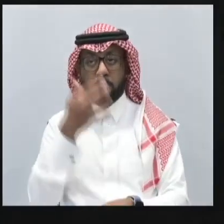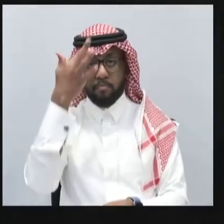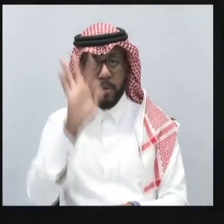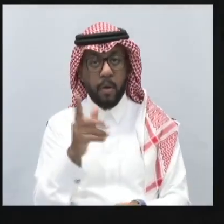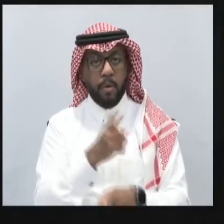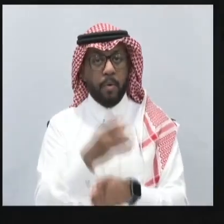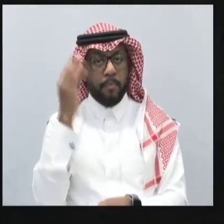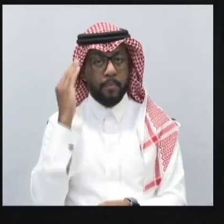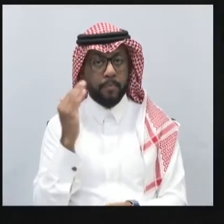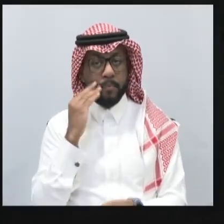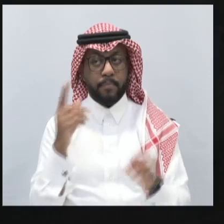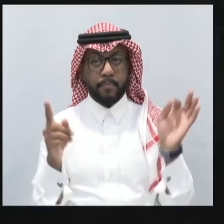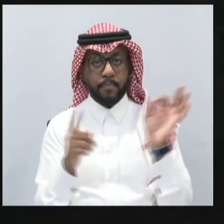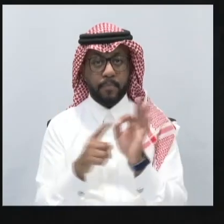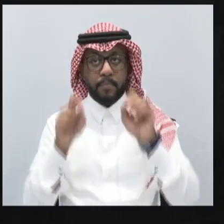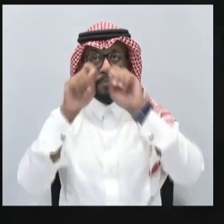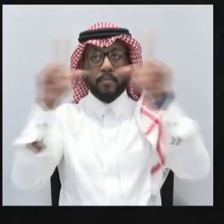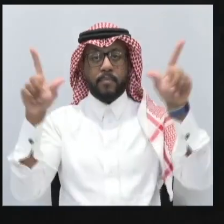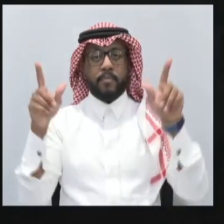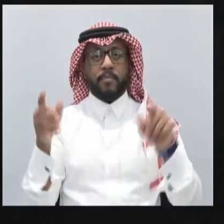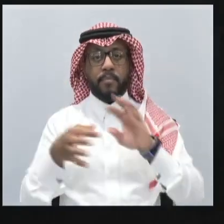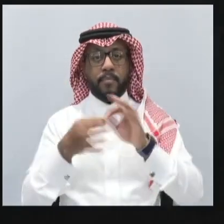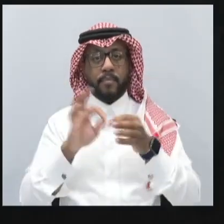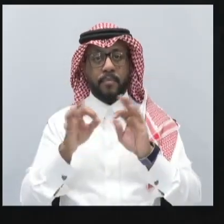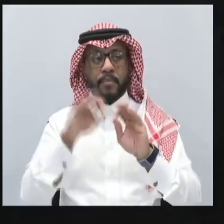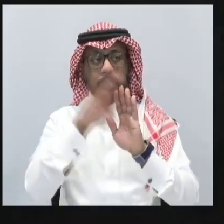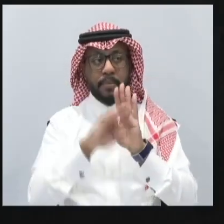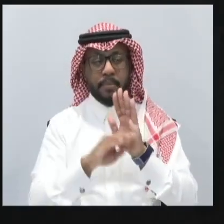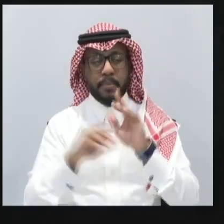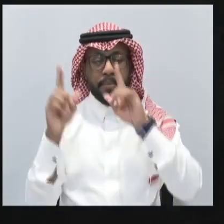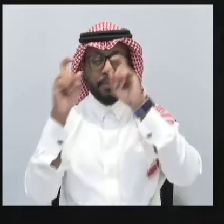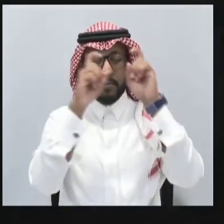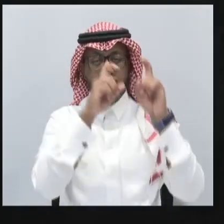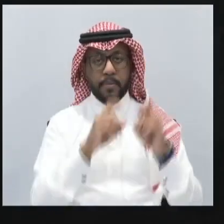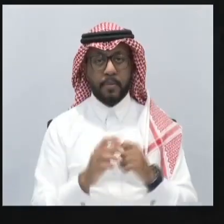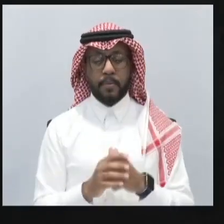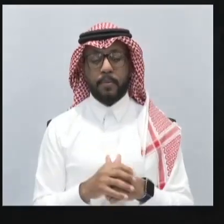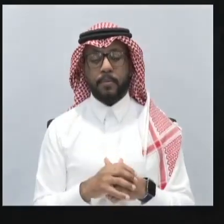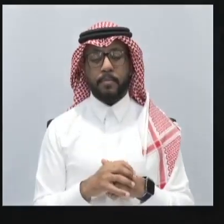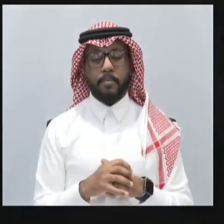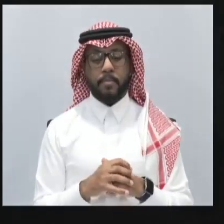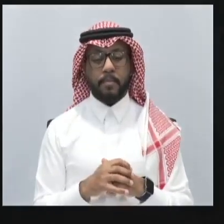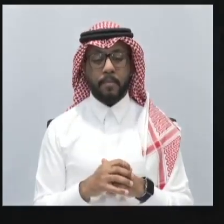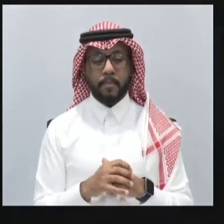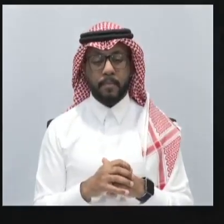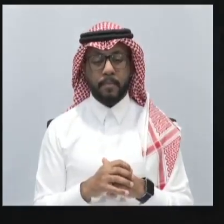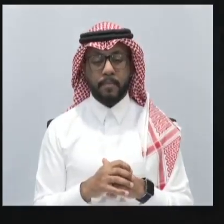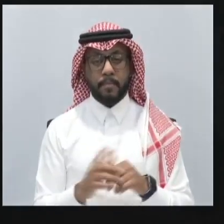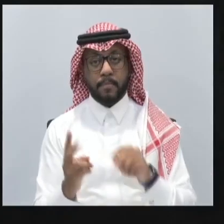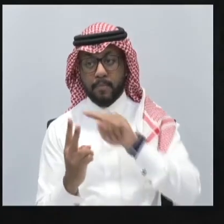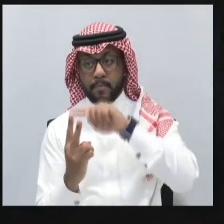معلمتك عن ايش عن ترتيب الصور وعن انتقال الطاقه كيف